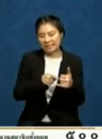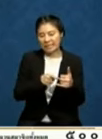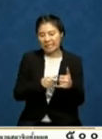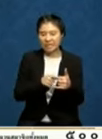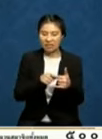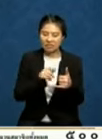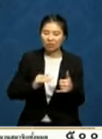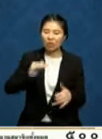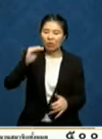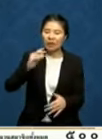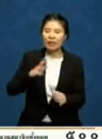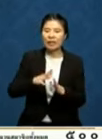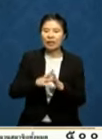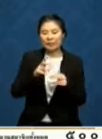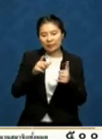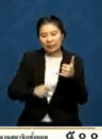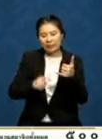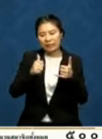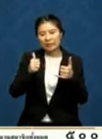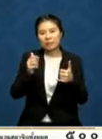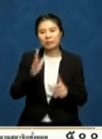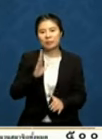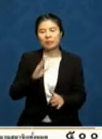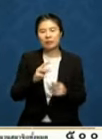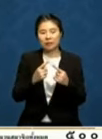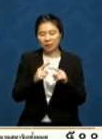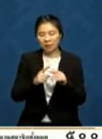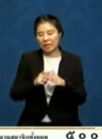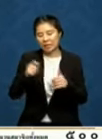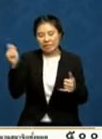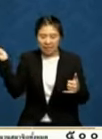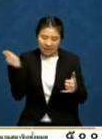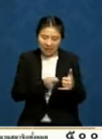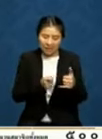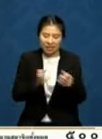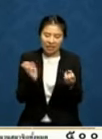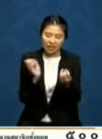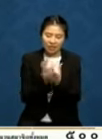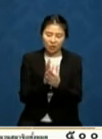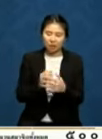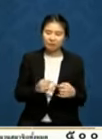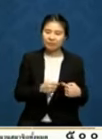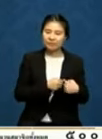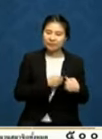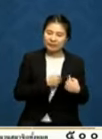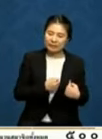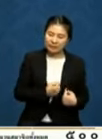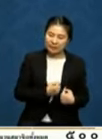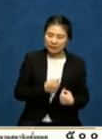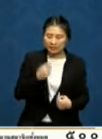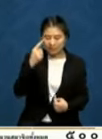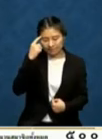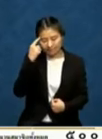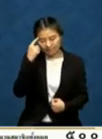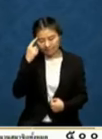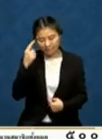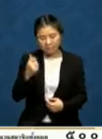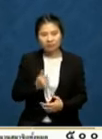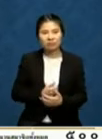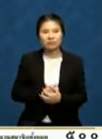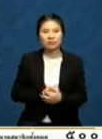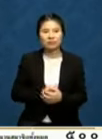ได้ดีค่ะในทางกลับกันการตีส่งผลกระทบทางลบต่อเด็กไปจนจบสิ้นชีวิตค่